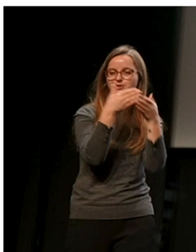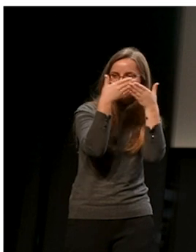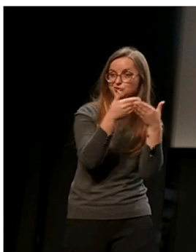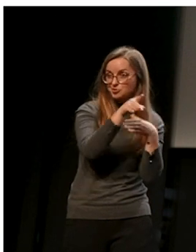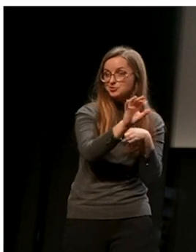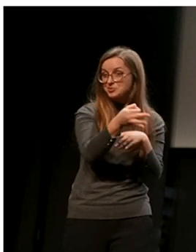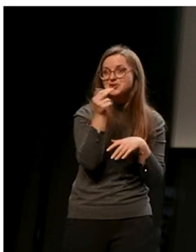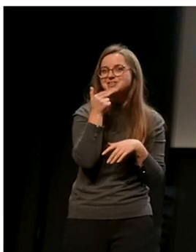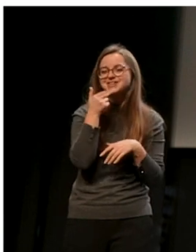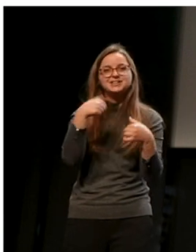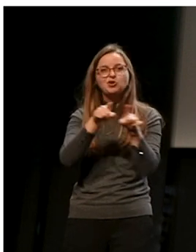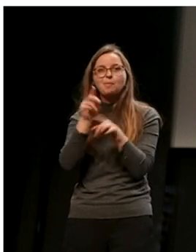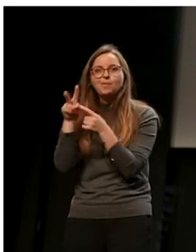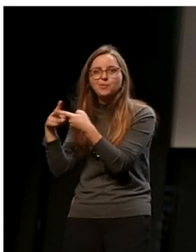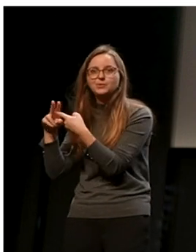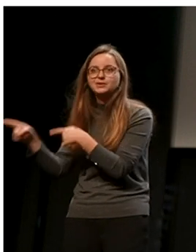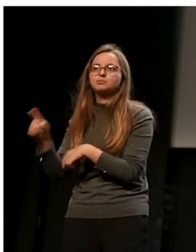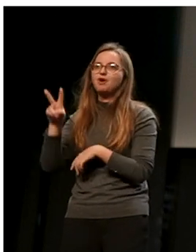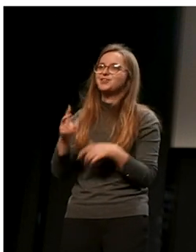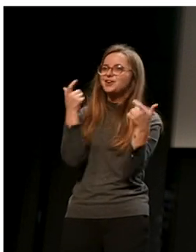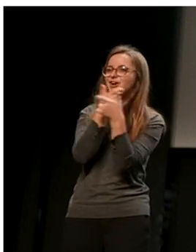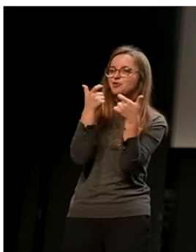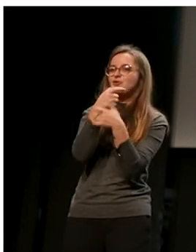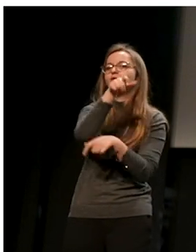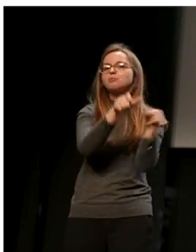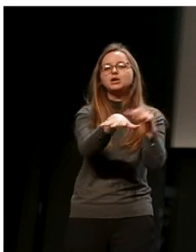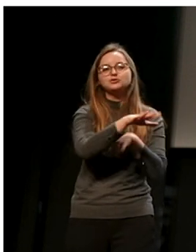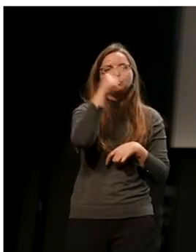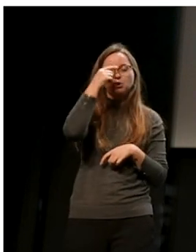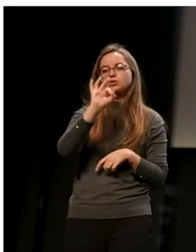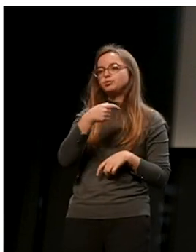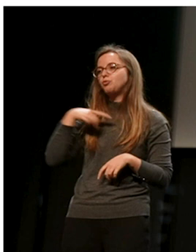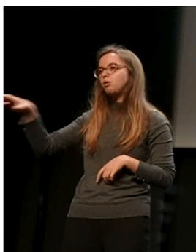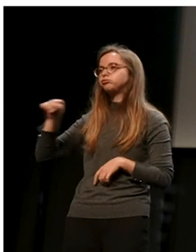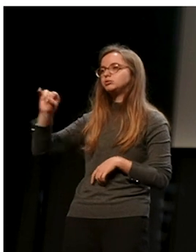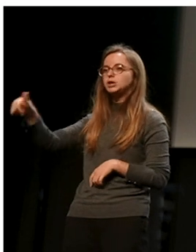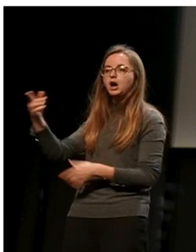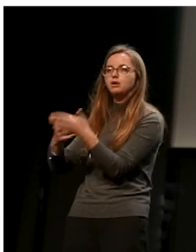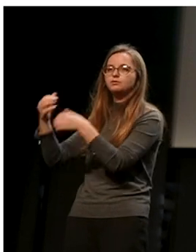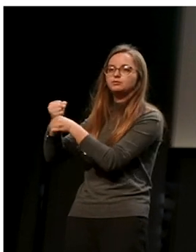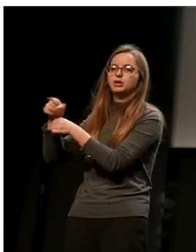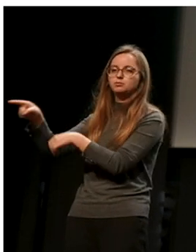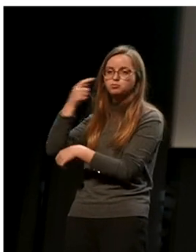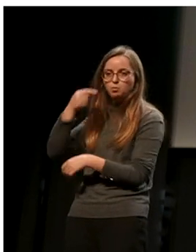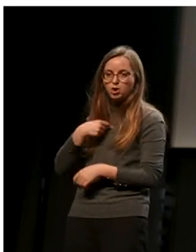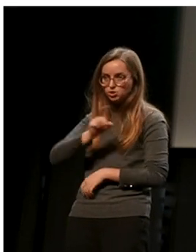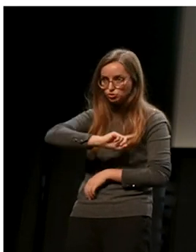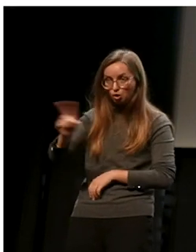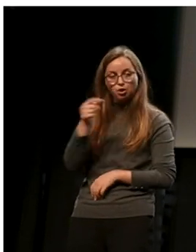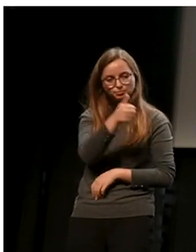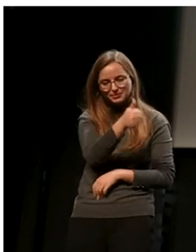très amusant, mais aucun étudiant ne s'amuse à dire, tiens, mon image finale, elle va être parfaite avec l'IA. Tout le temps, c'est retouché parce que ça ne leur convient pas, quoi. C'est